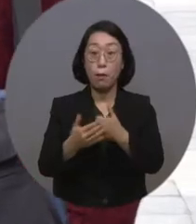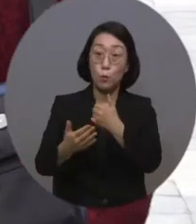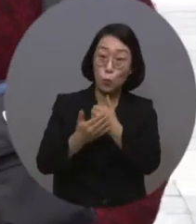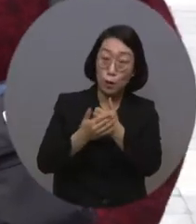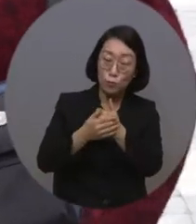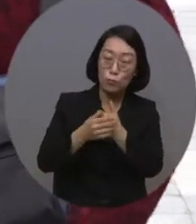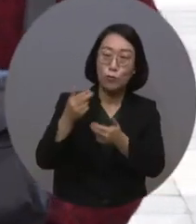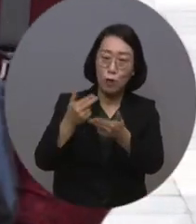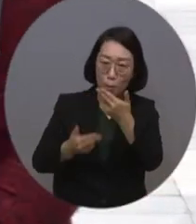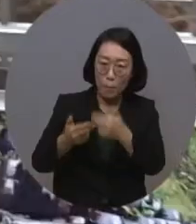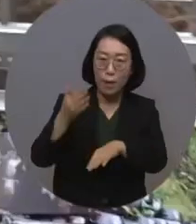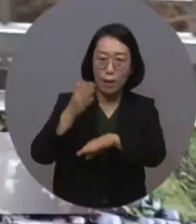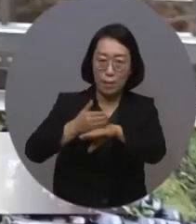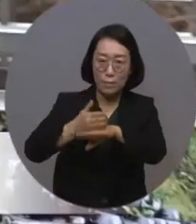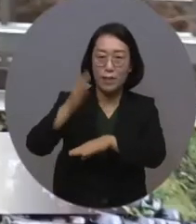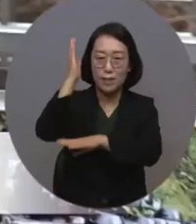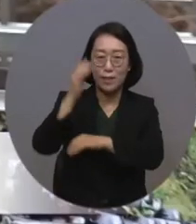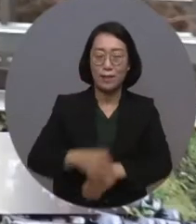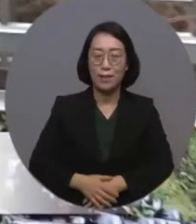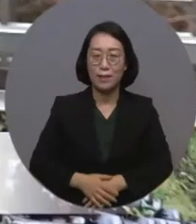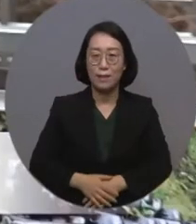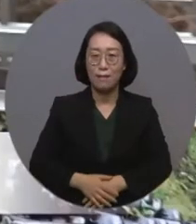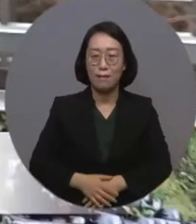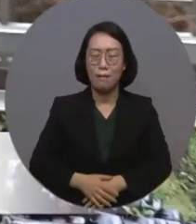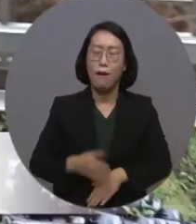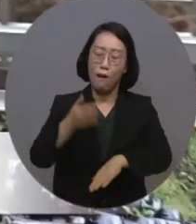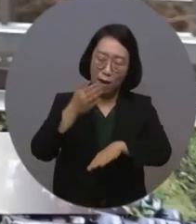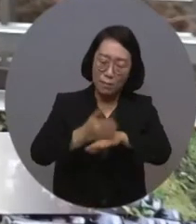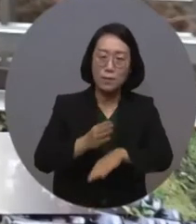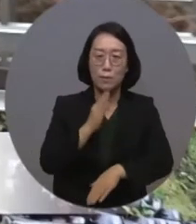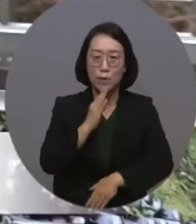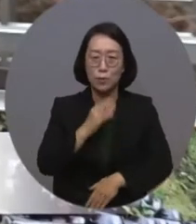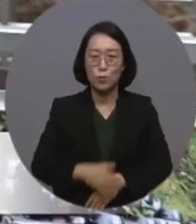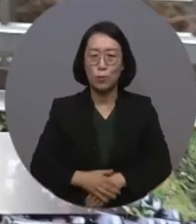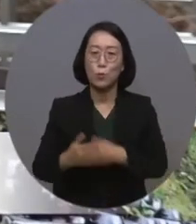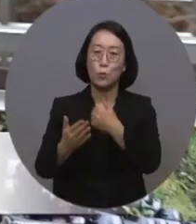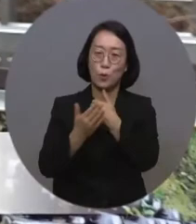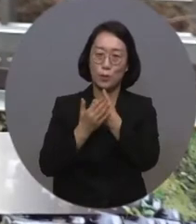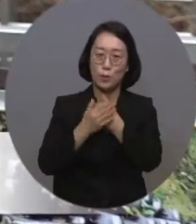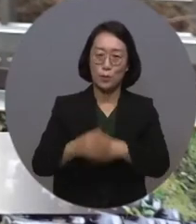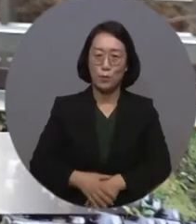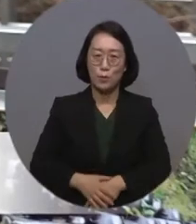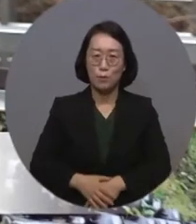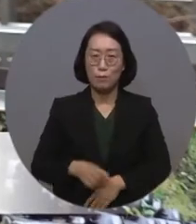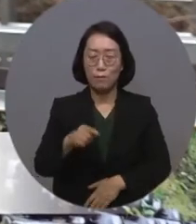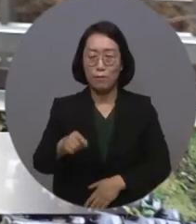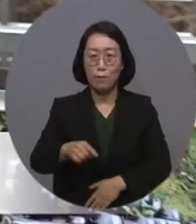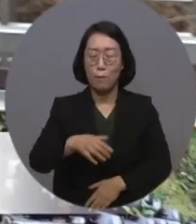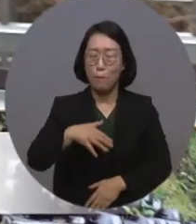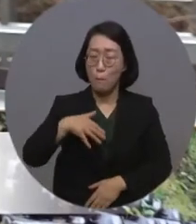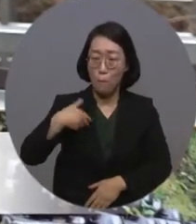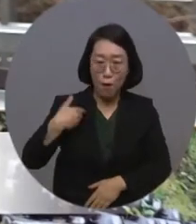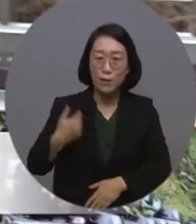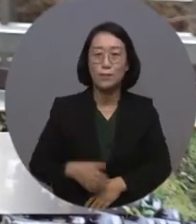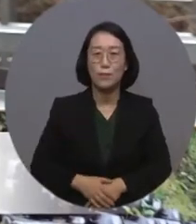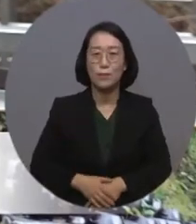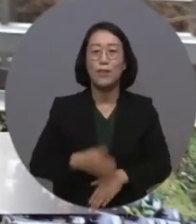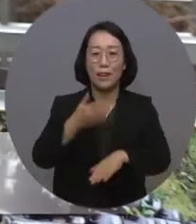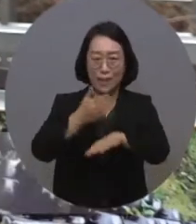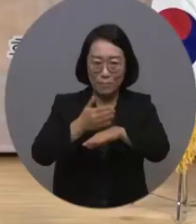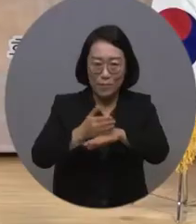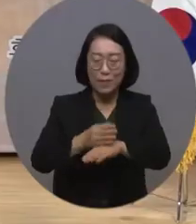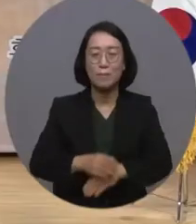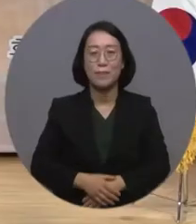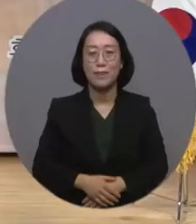협회의 감사를 표현합니다. 협회에 감사하죠. 만들어줘갖고 행사를 저는 몰랐거든요. 그래서 감사히 생각하고